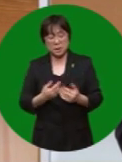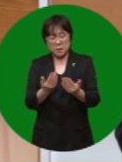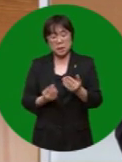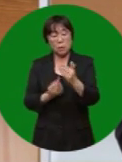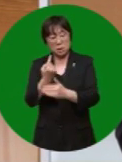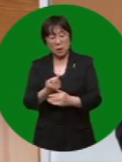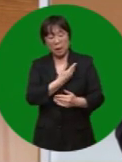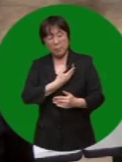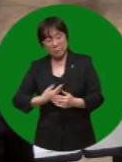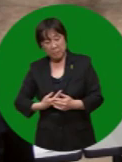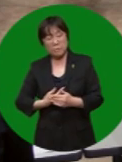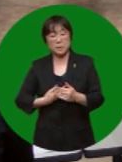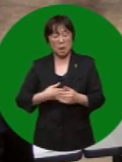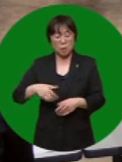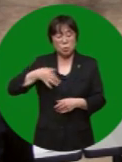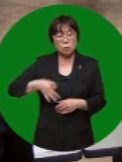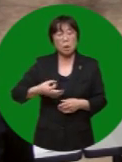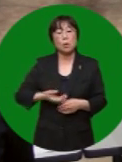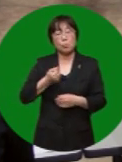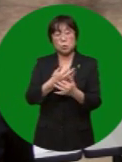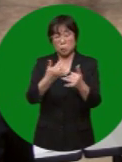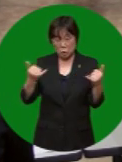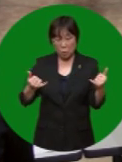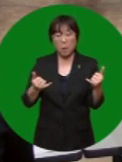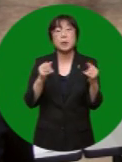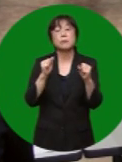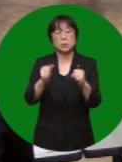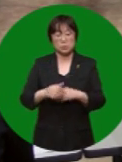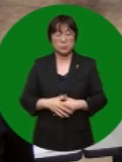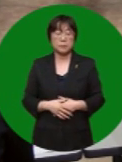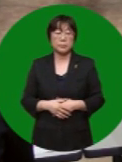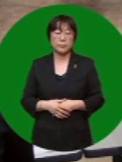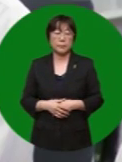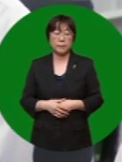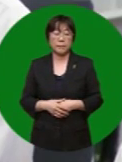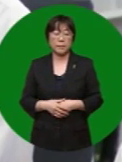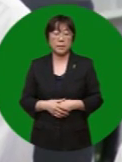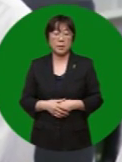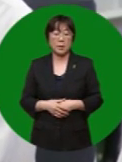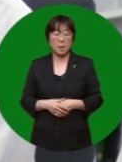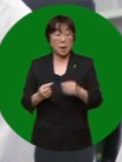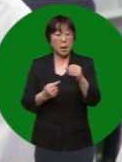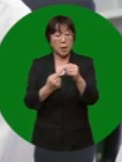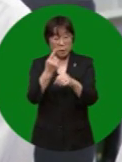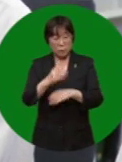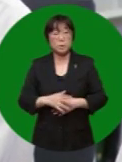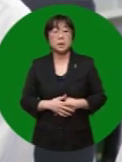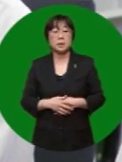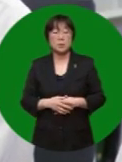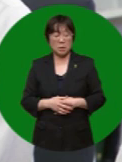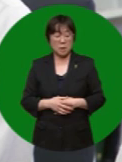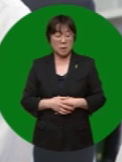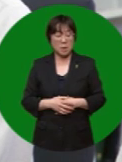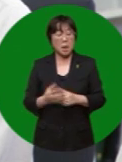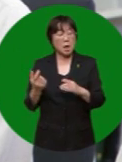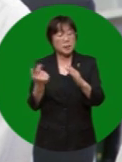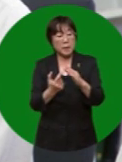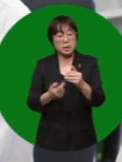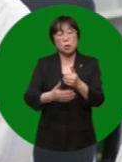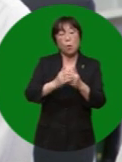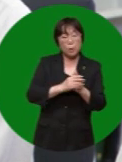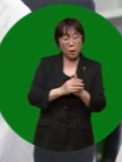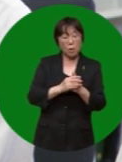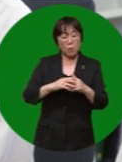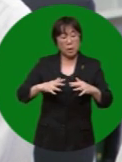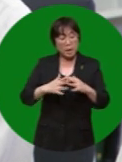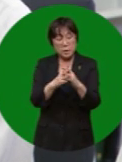来たらどうしようもないという不安を抱えている方たちはたくさんいるわけなんですね。もういきなり、耐震補強